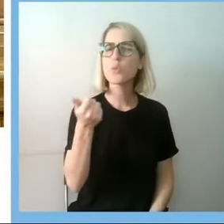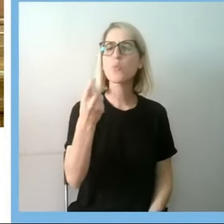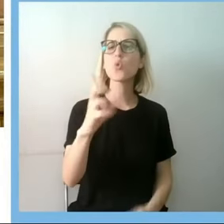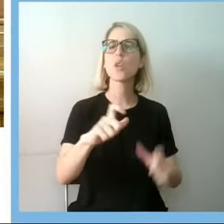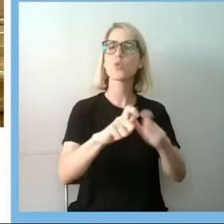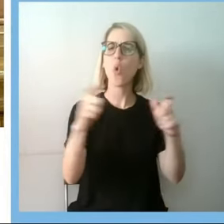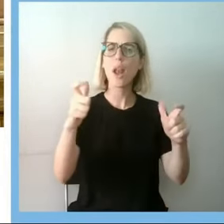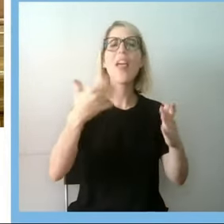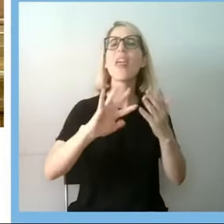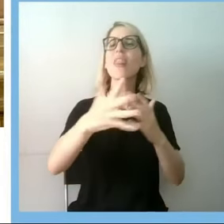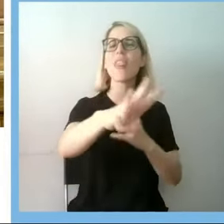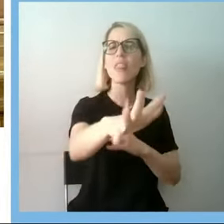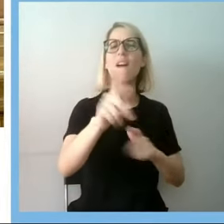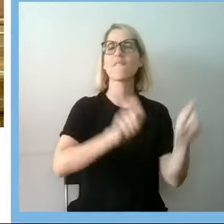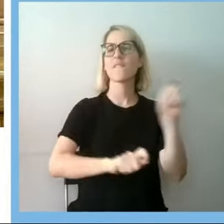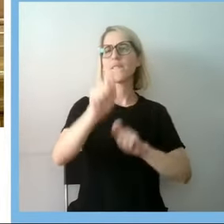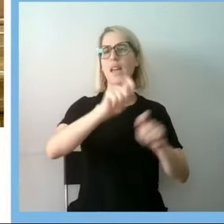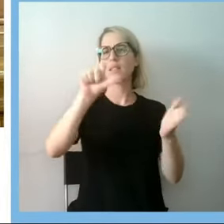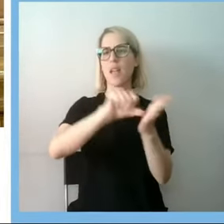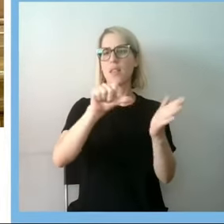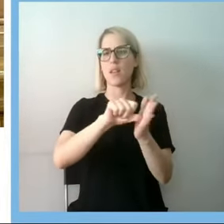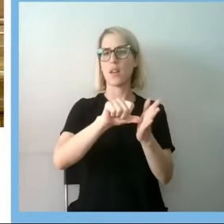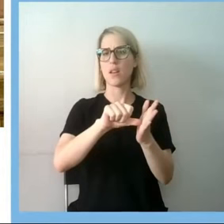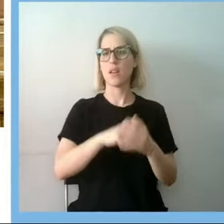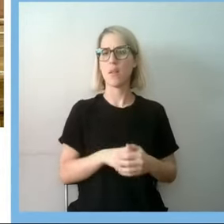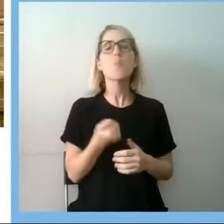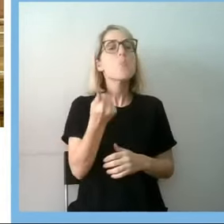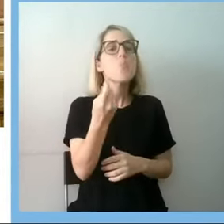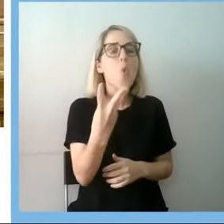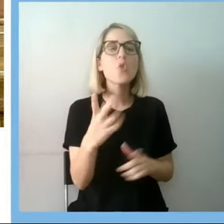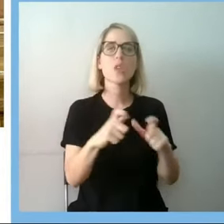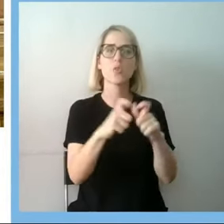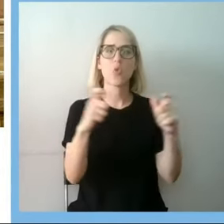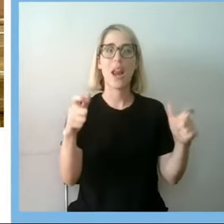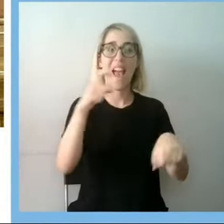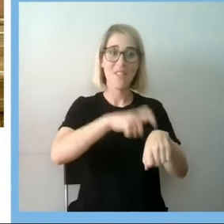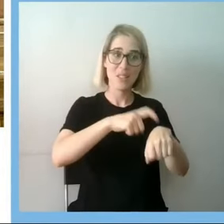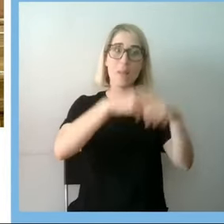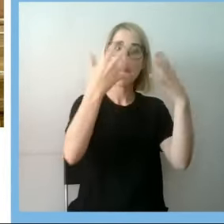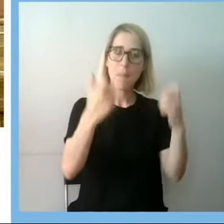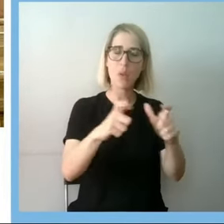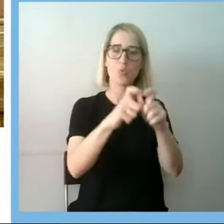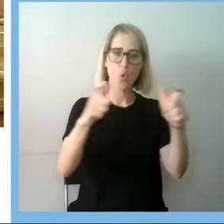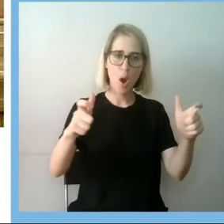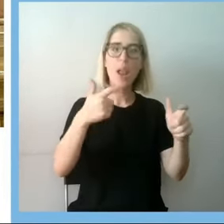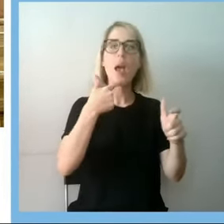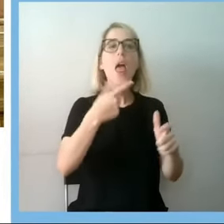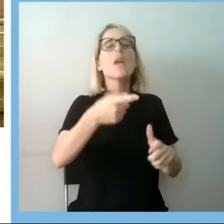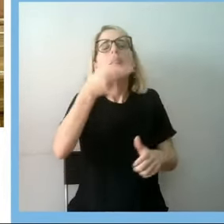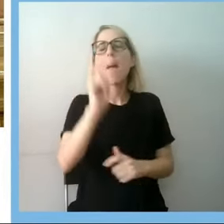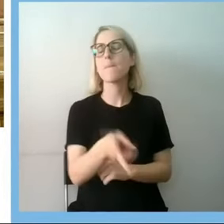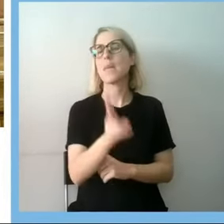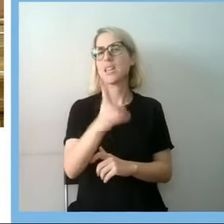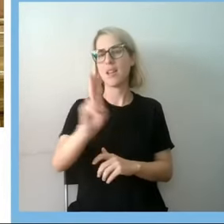σχεδιάζεται να φτιάξουμε στην Αθήνα, σε δεκάδες οικόπεδα που έχουν χαρακτηριστεί και που παραμένουν οικόπεδα και κινδυνεύουν να